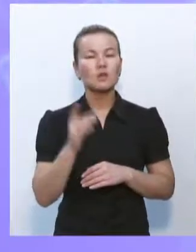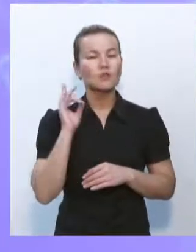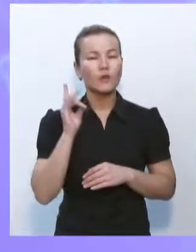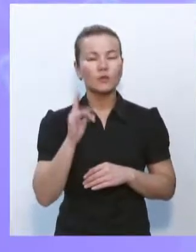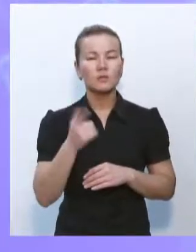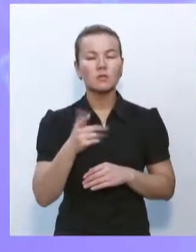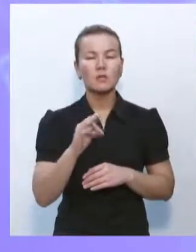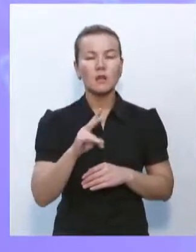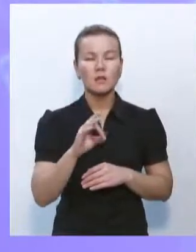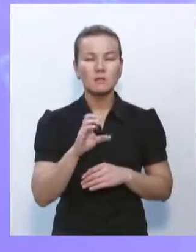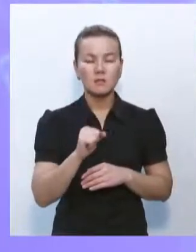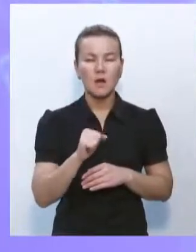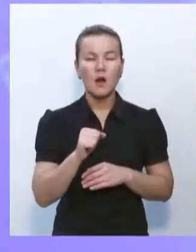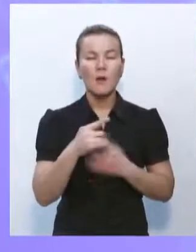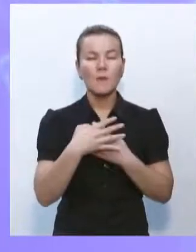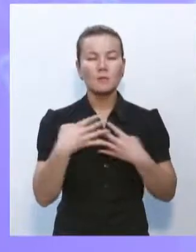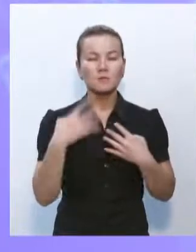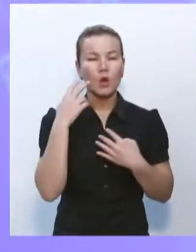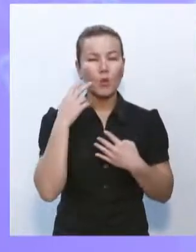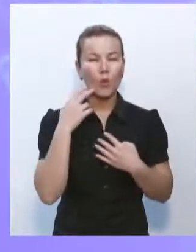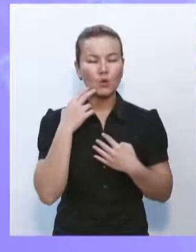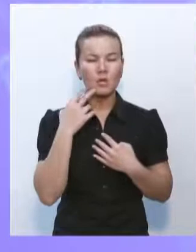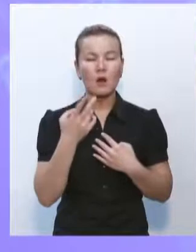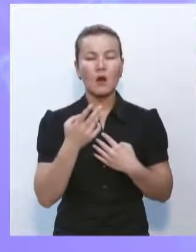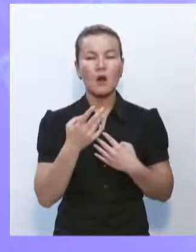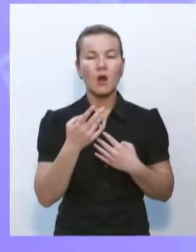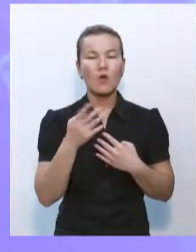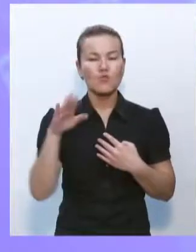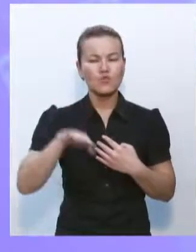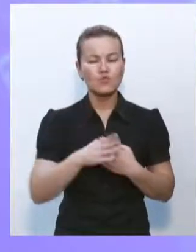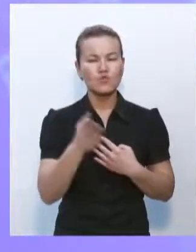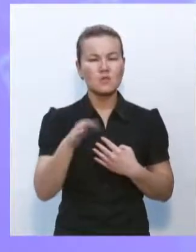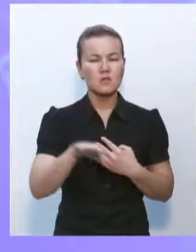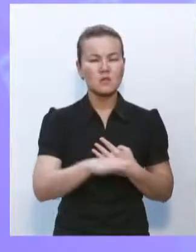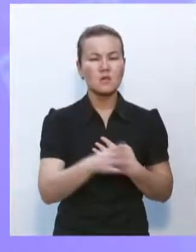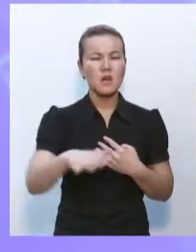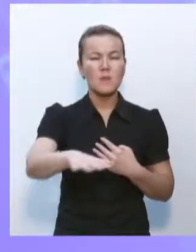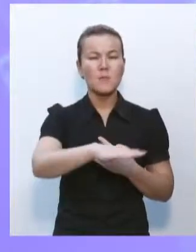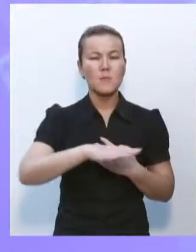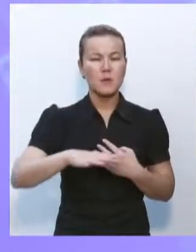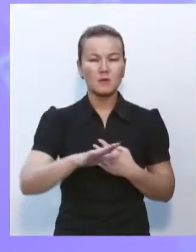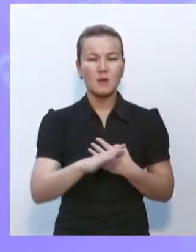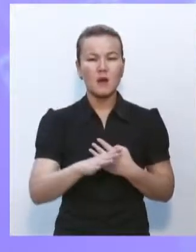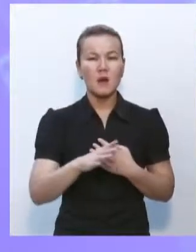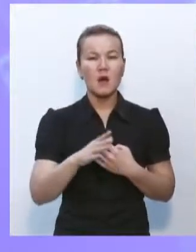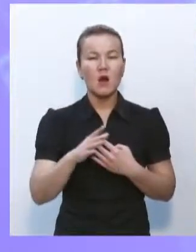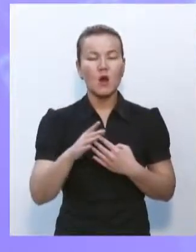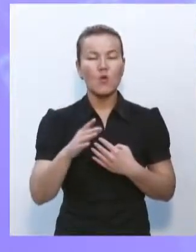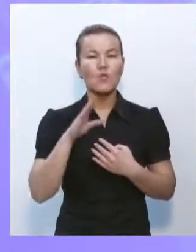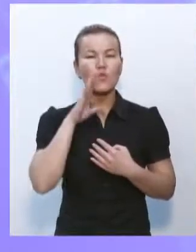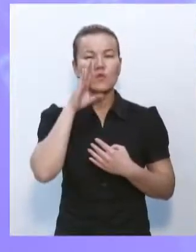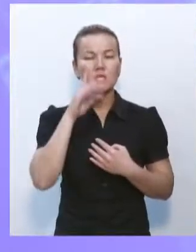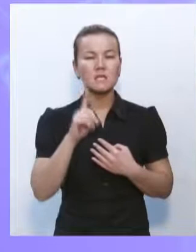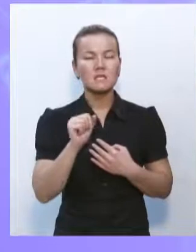голоса, полосатая кошка, крутые берега, утренние